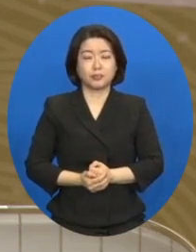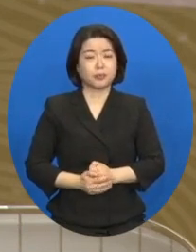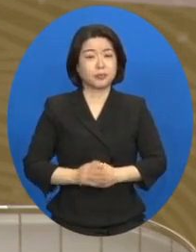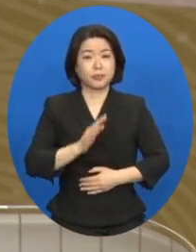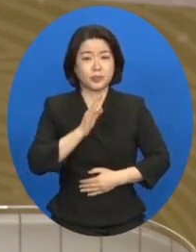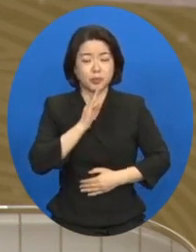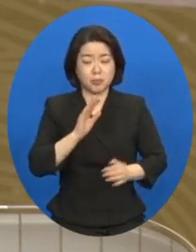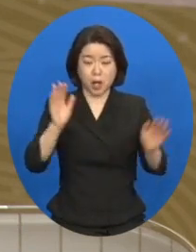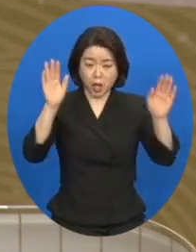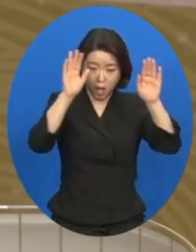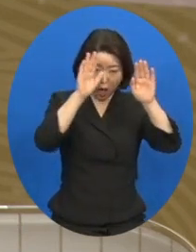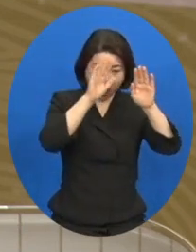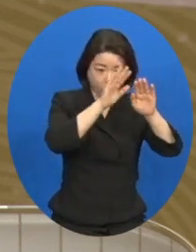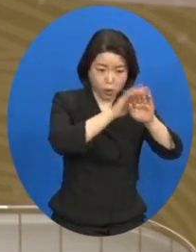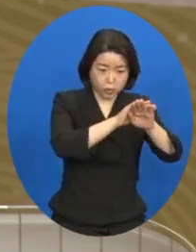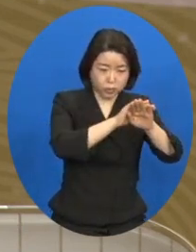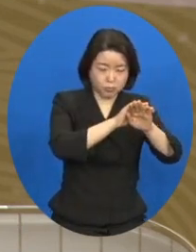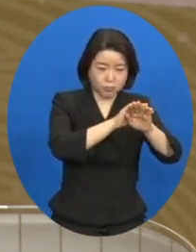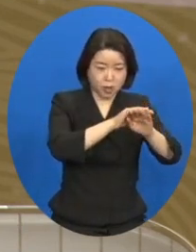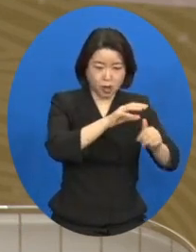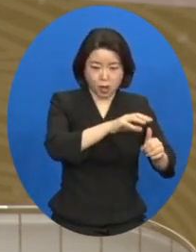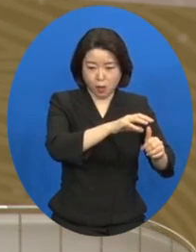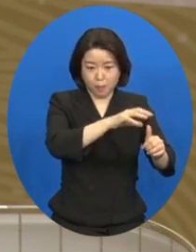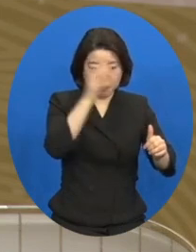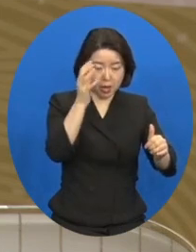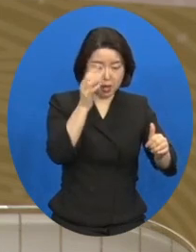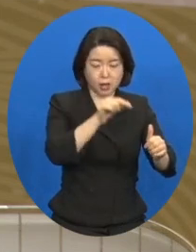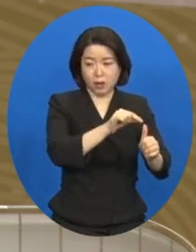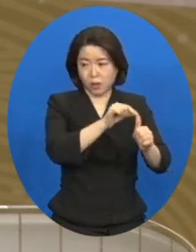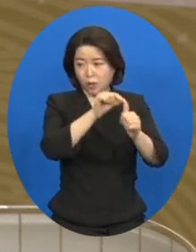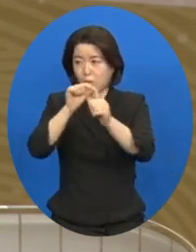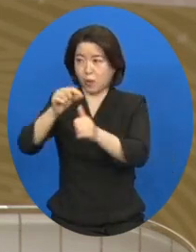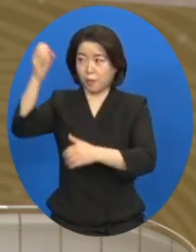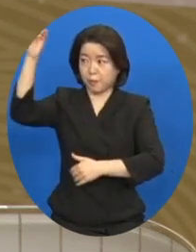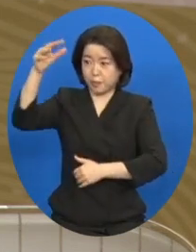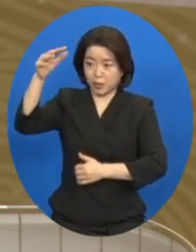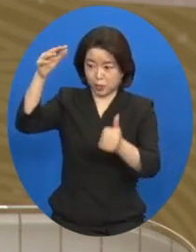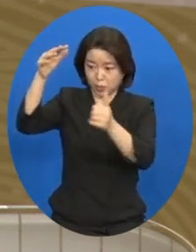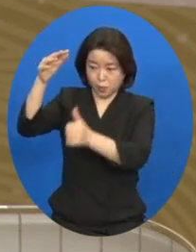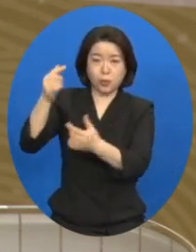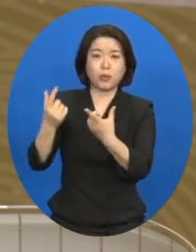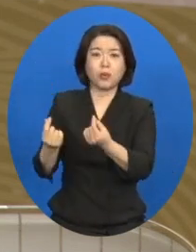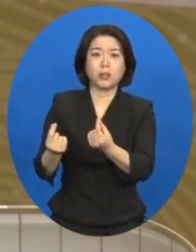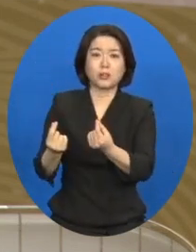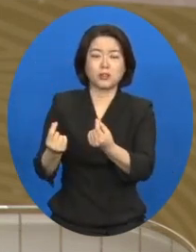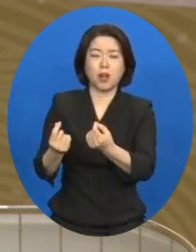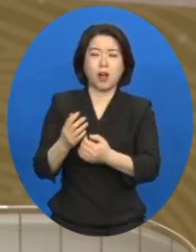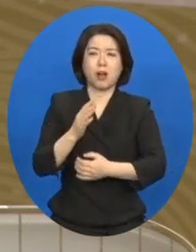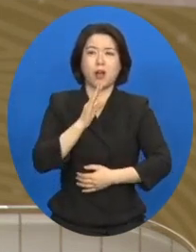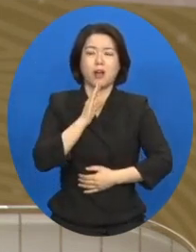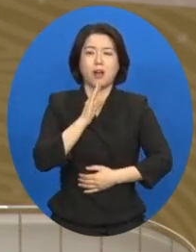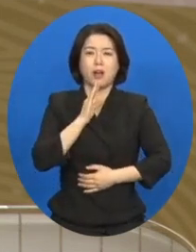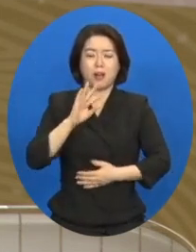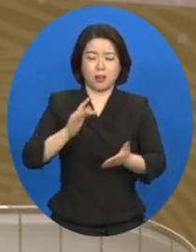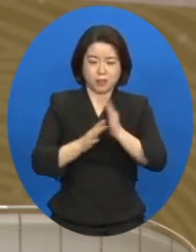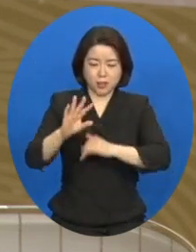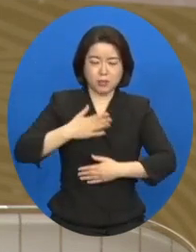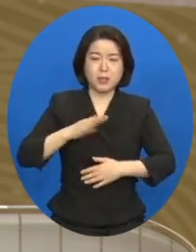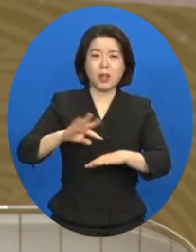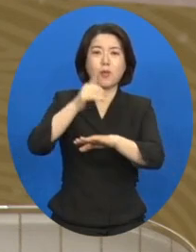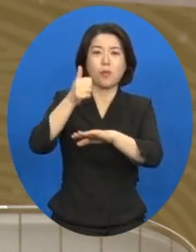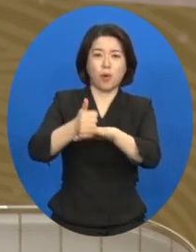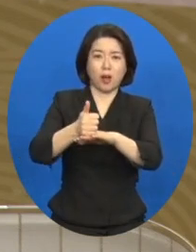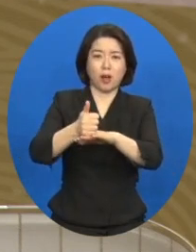정말 어두움에서 빛으로 나오는 것 같은 그런 느낌이었어요. 예수님이 이제 내 왕이시다.